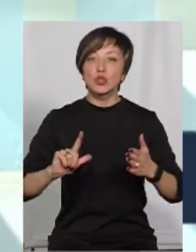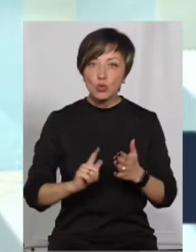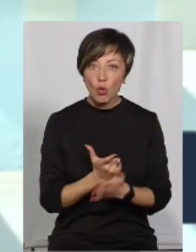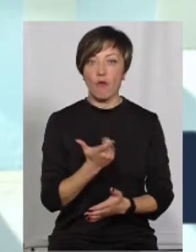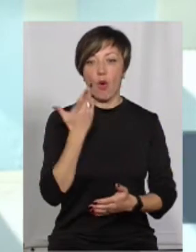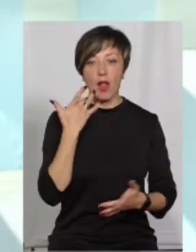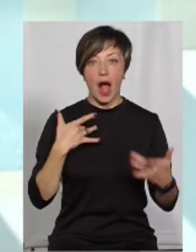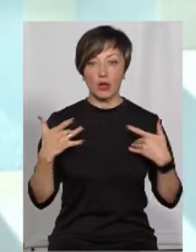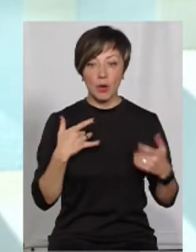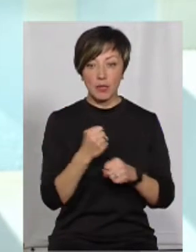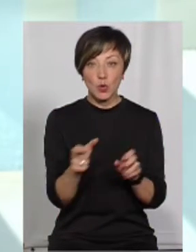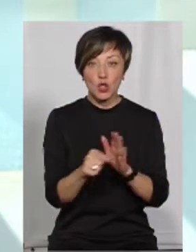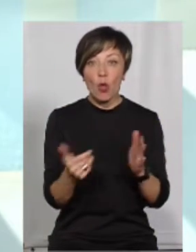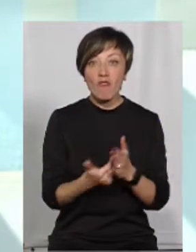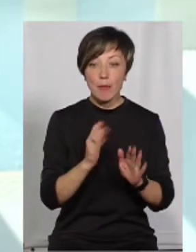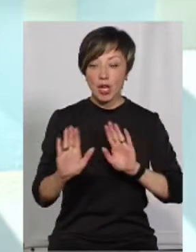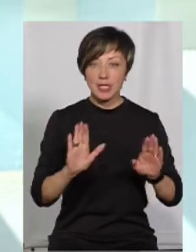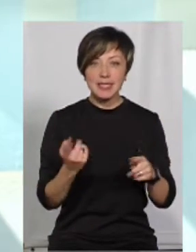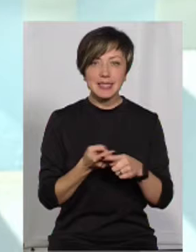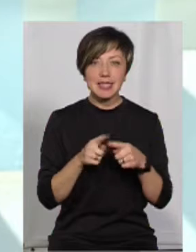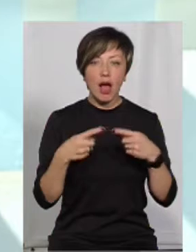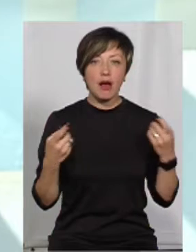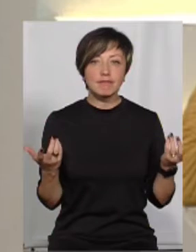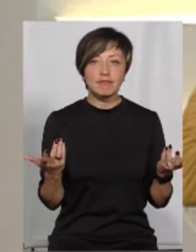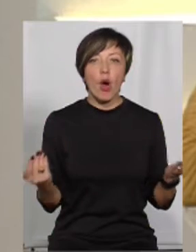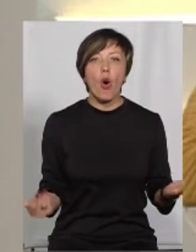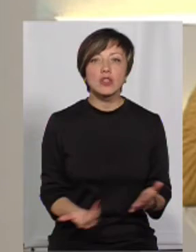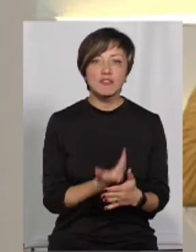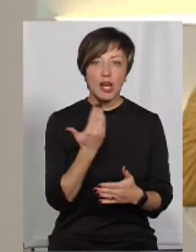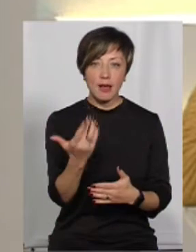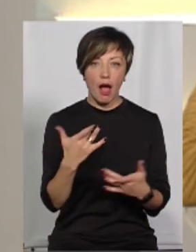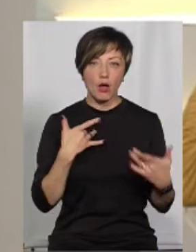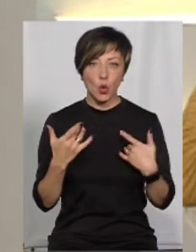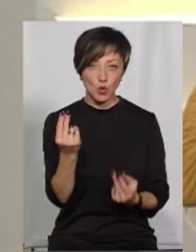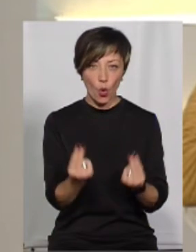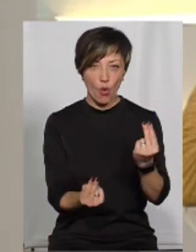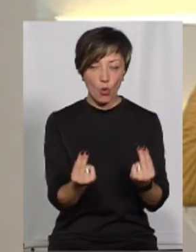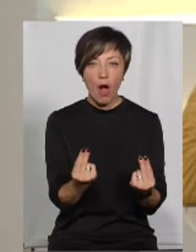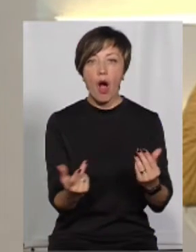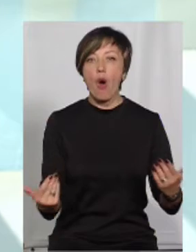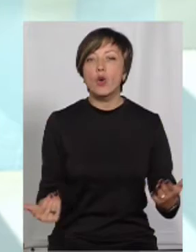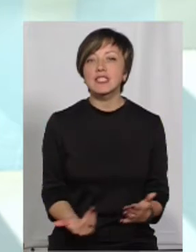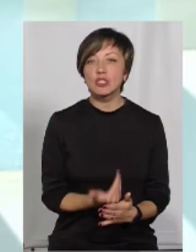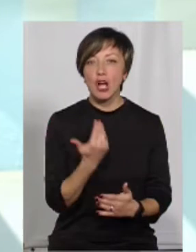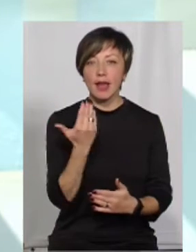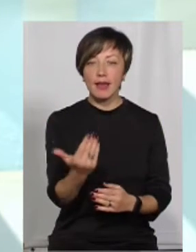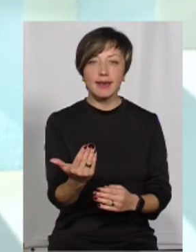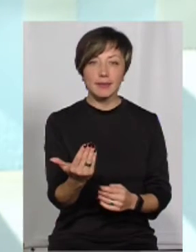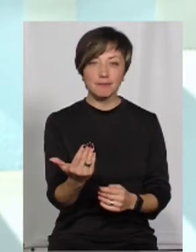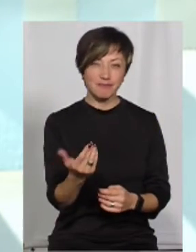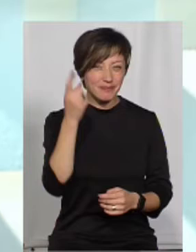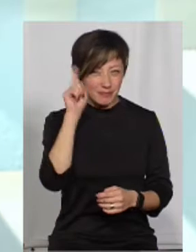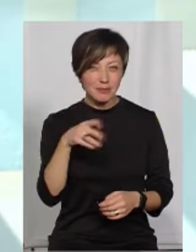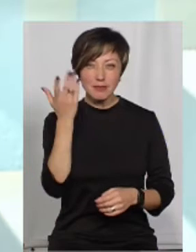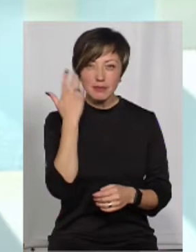працюють з новими режисерами, це освіжає їх акторську гру, це освіжає їх в їх...